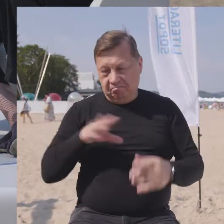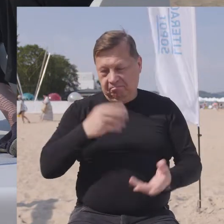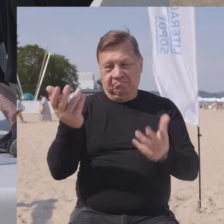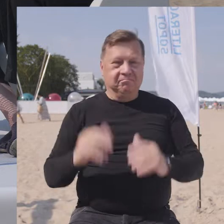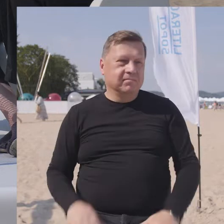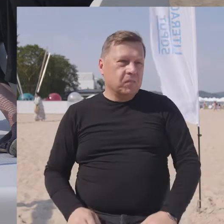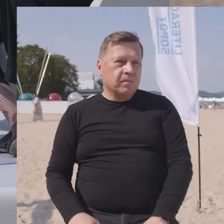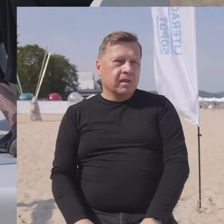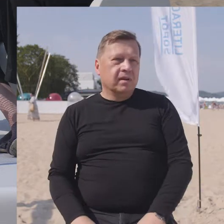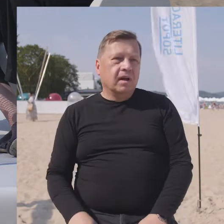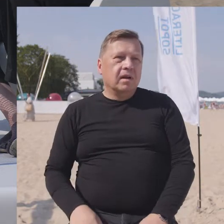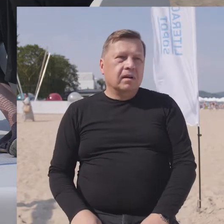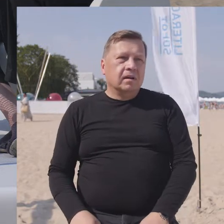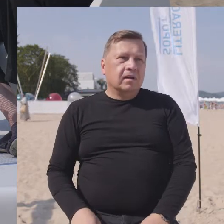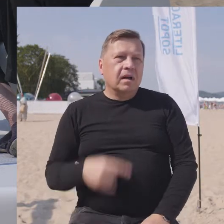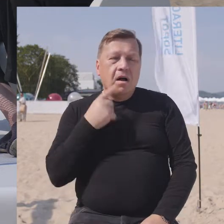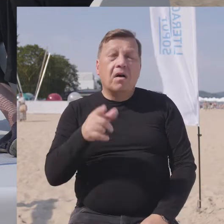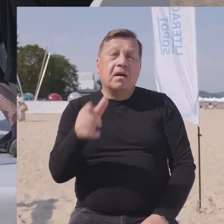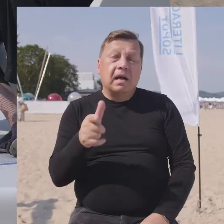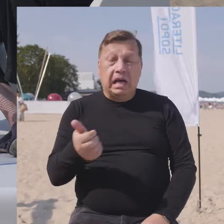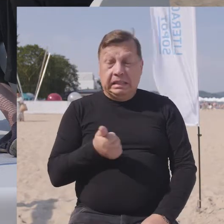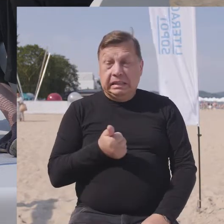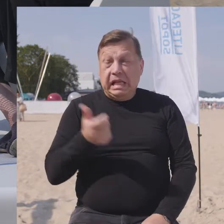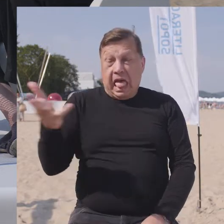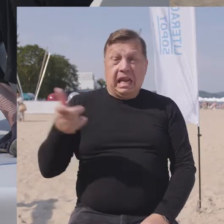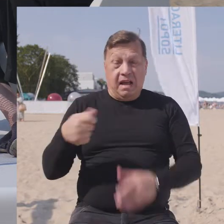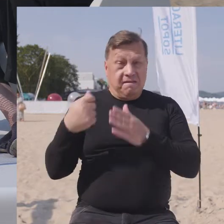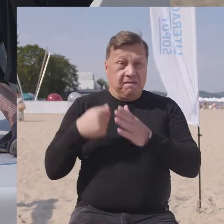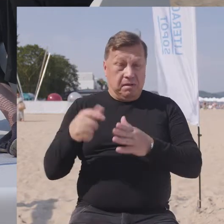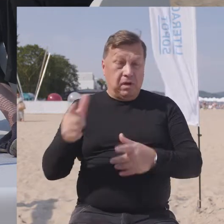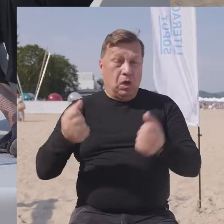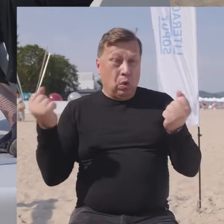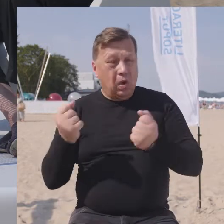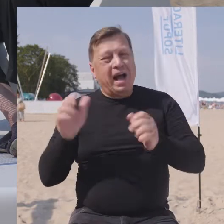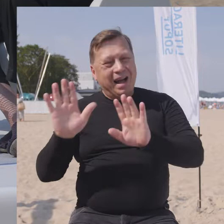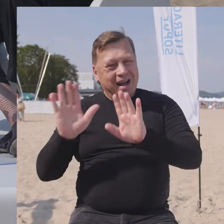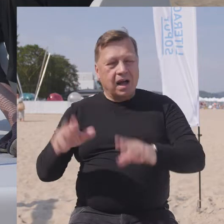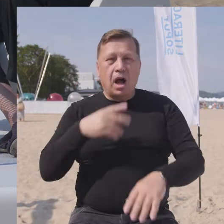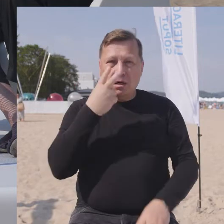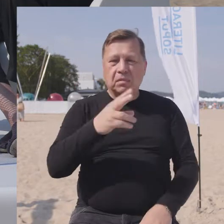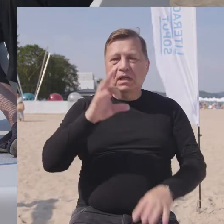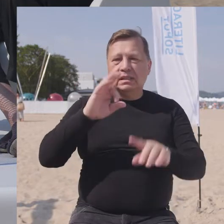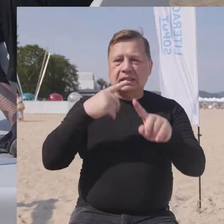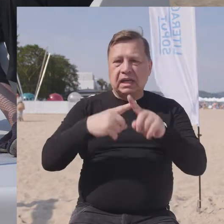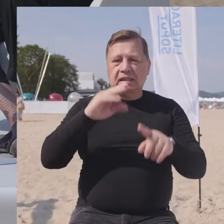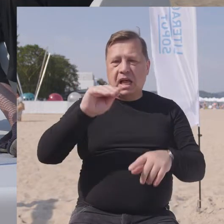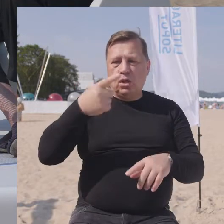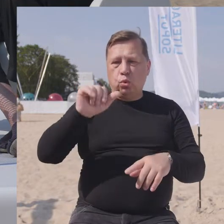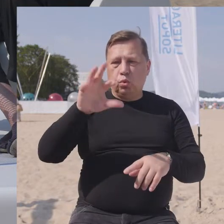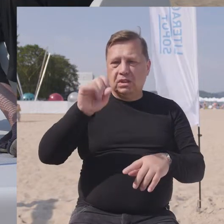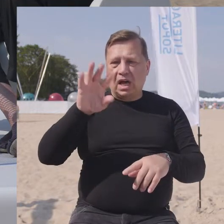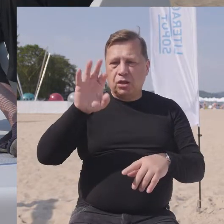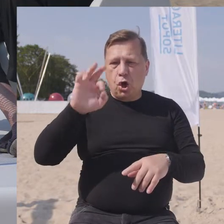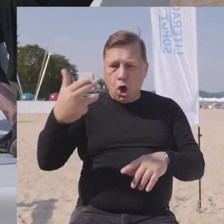oczywiście, no można dyskutować, na ile serial jest źródłem wiedzy, no ale kiedy zobaczymy serial Sex Education i porównamy go